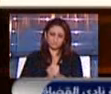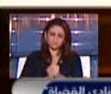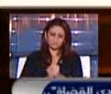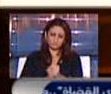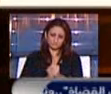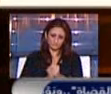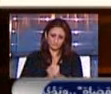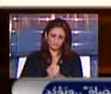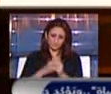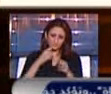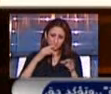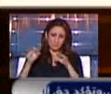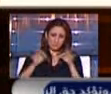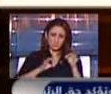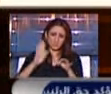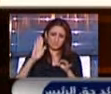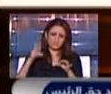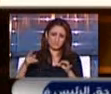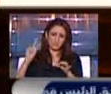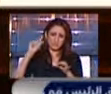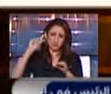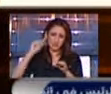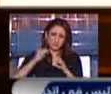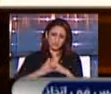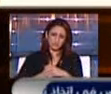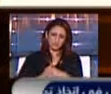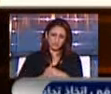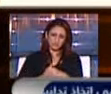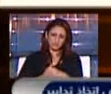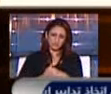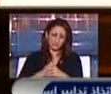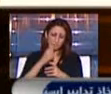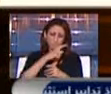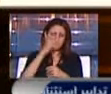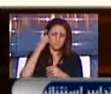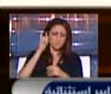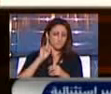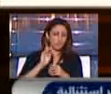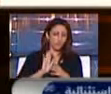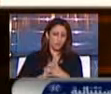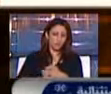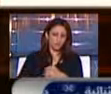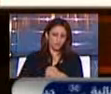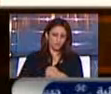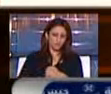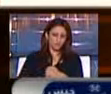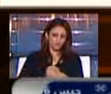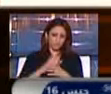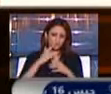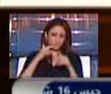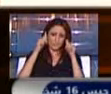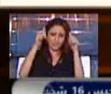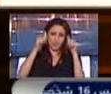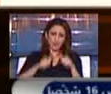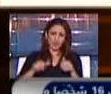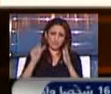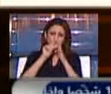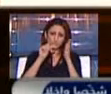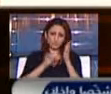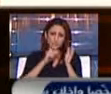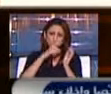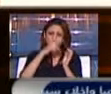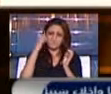المهندس سعد الحسيني قال ان هو لم يكن يعلم شيء عن هذا الاعلان الدستوري